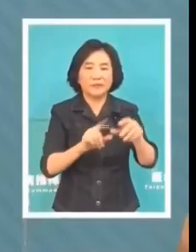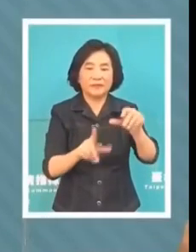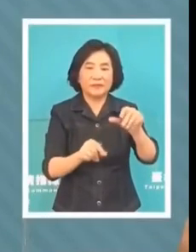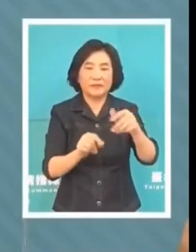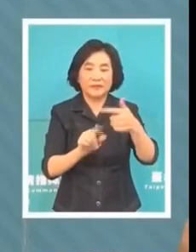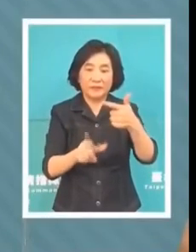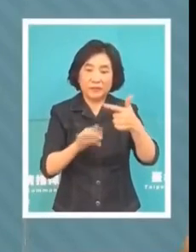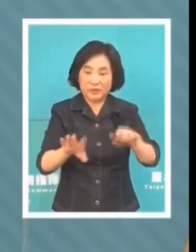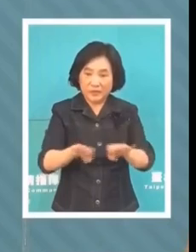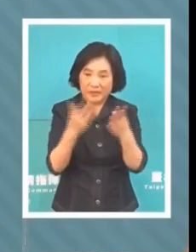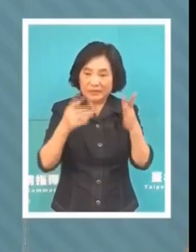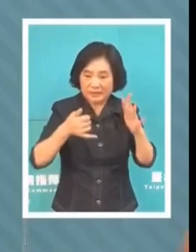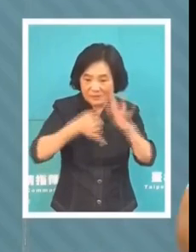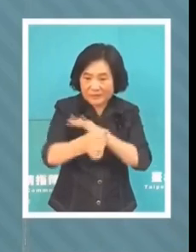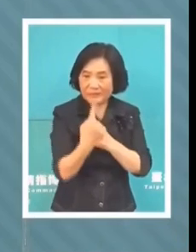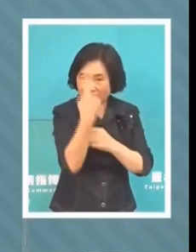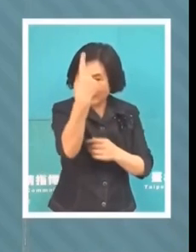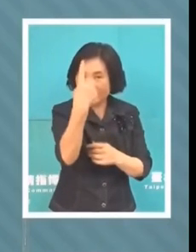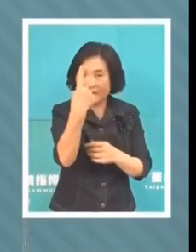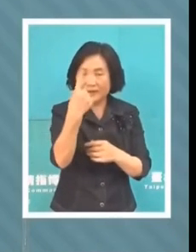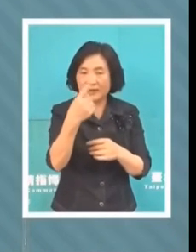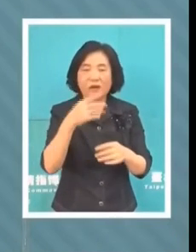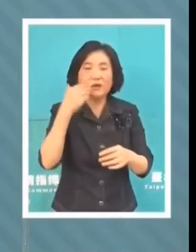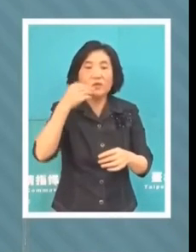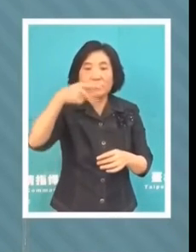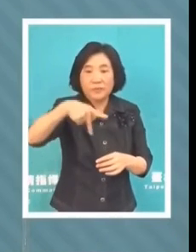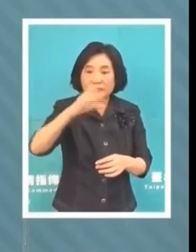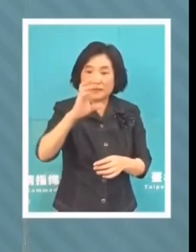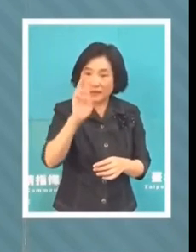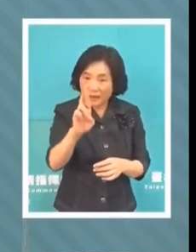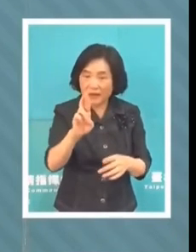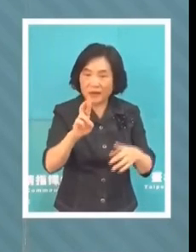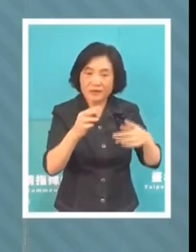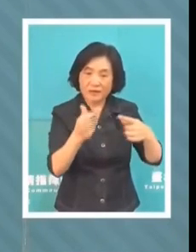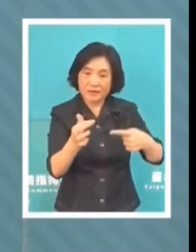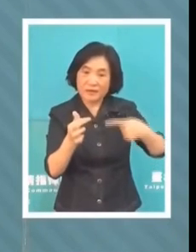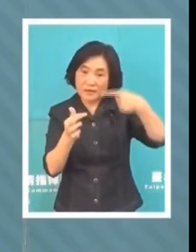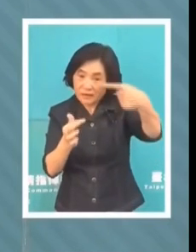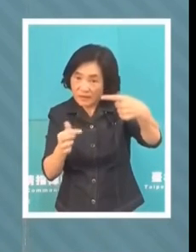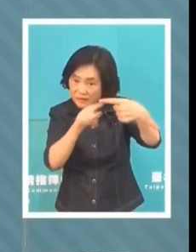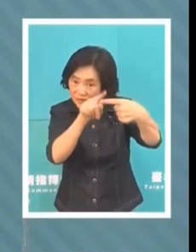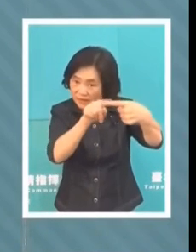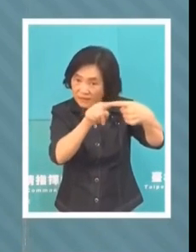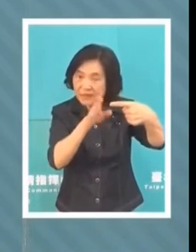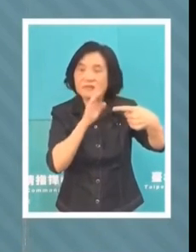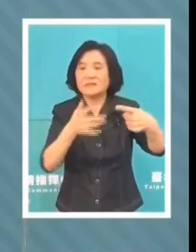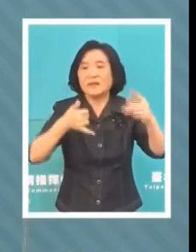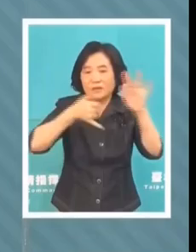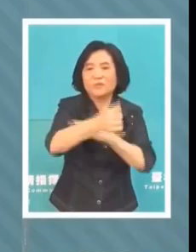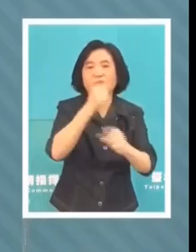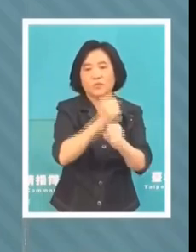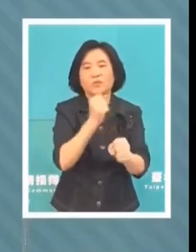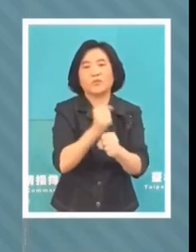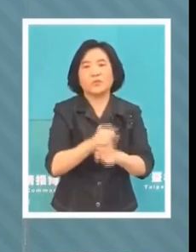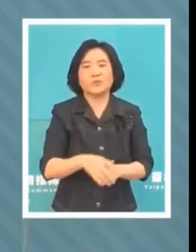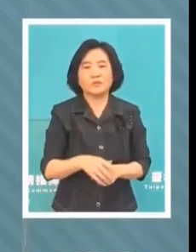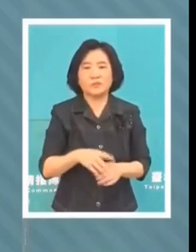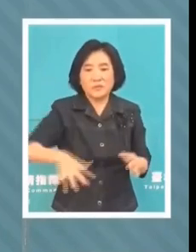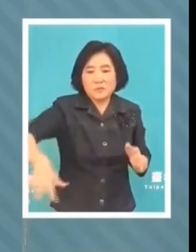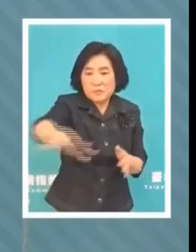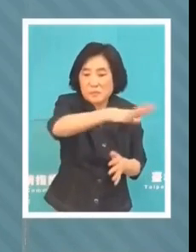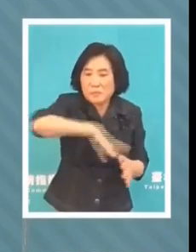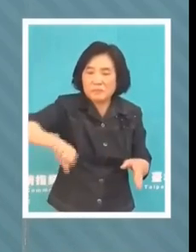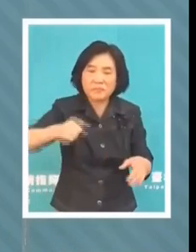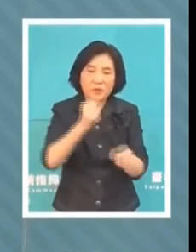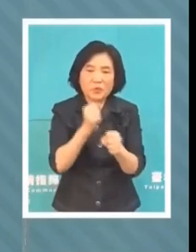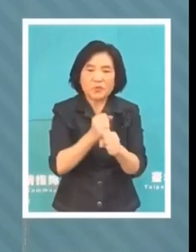一的入口来管制 ，PCR 必须要阴性的才能够进入工地，整个工程降